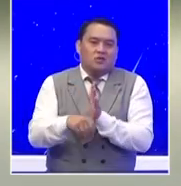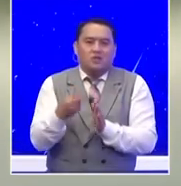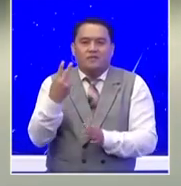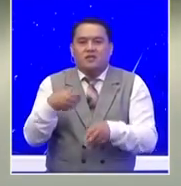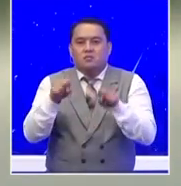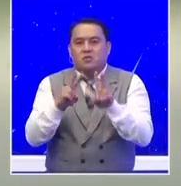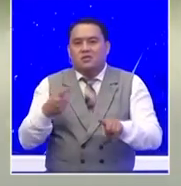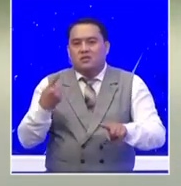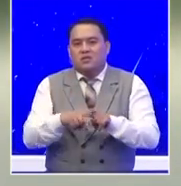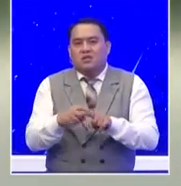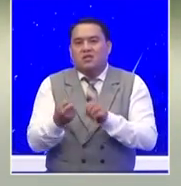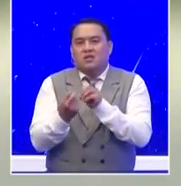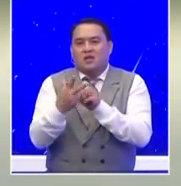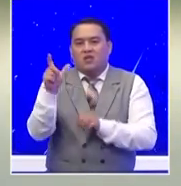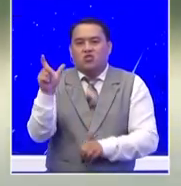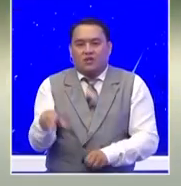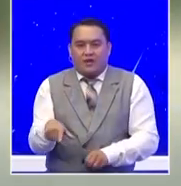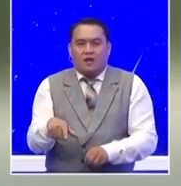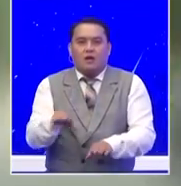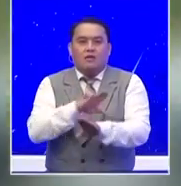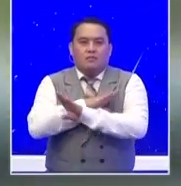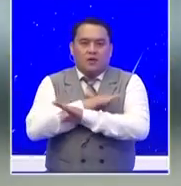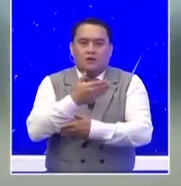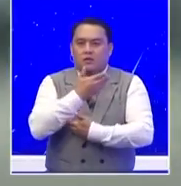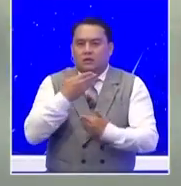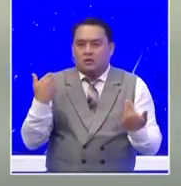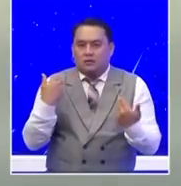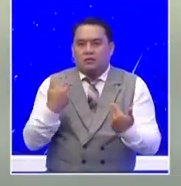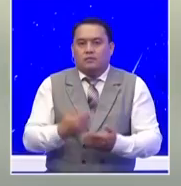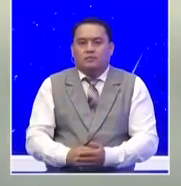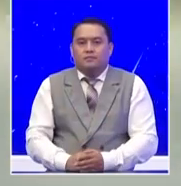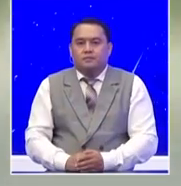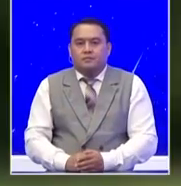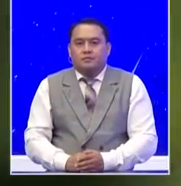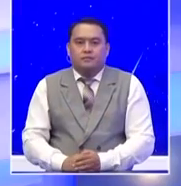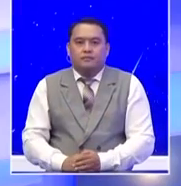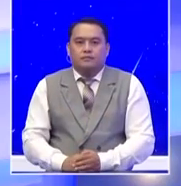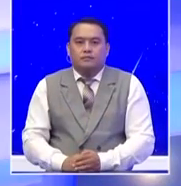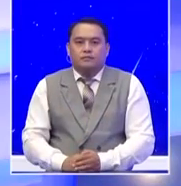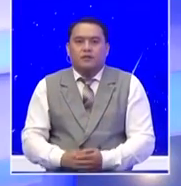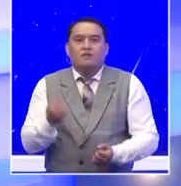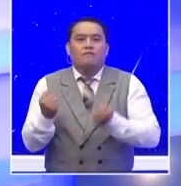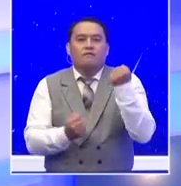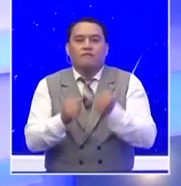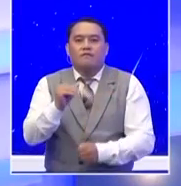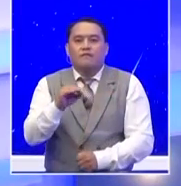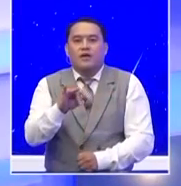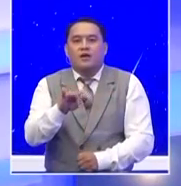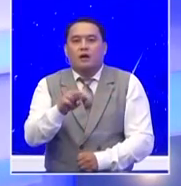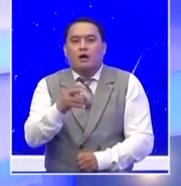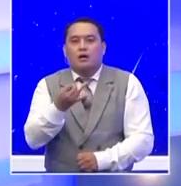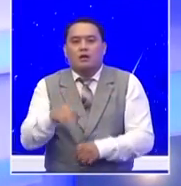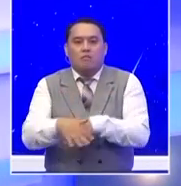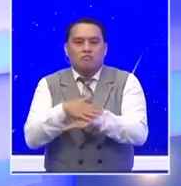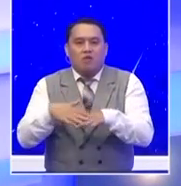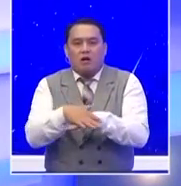2 единицы техники и 13 пожарных. Жертв и пострадавших нет, сообщили в ведомстве. Водитель «Феррари» устроил массовое